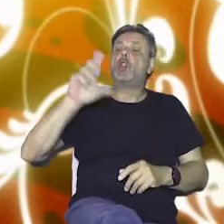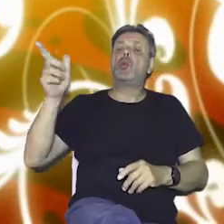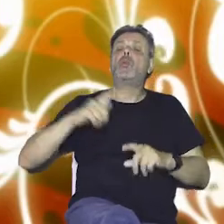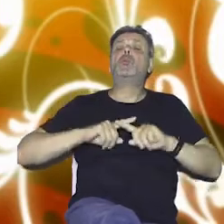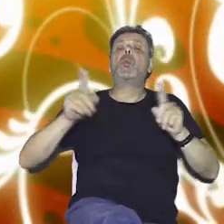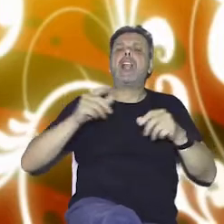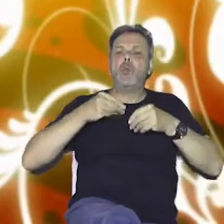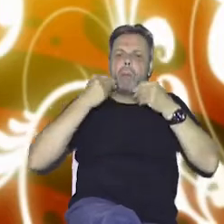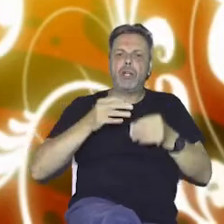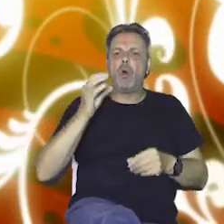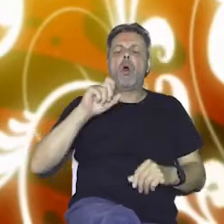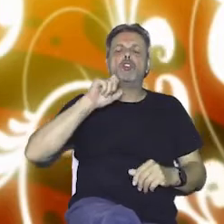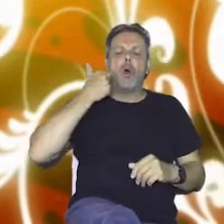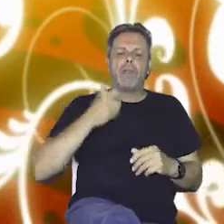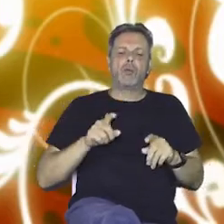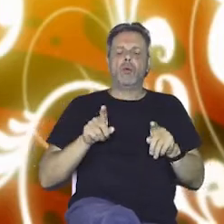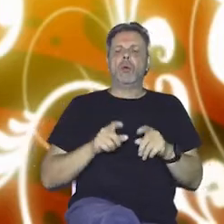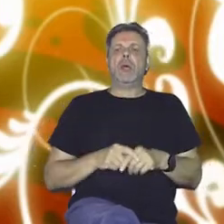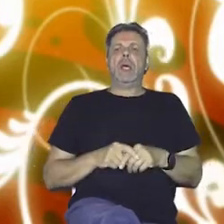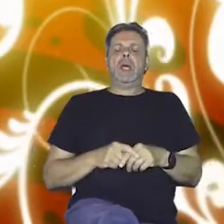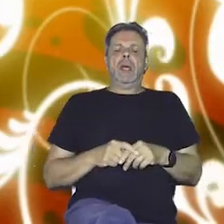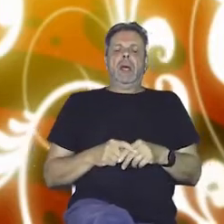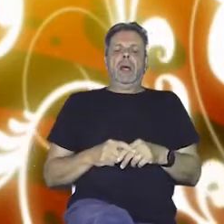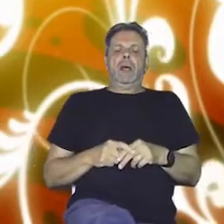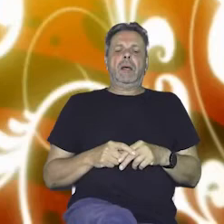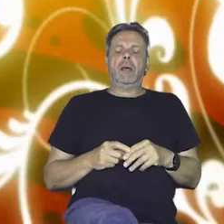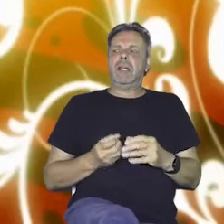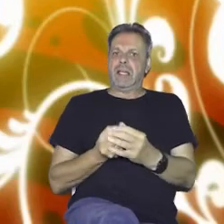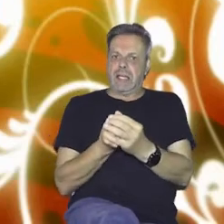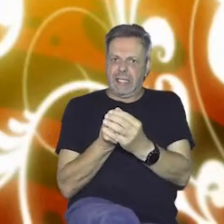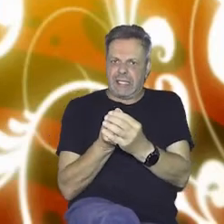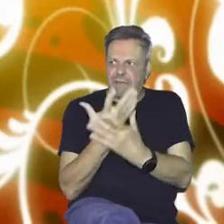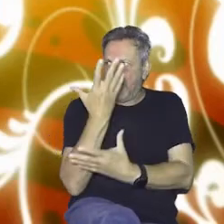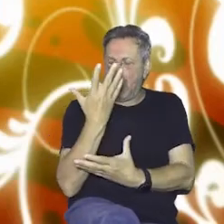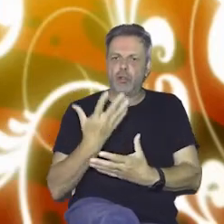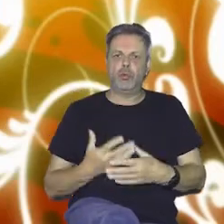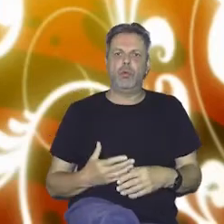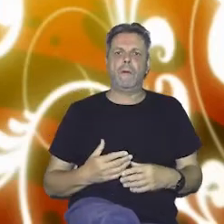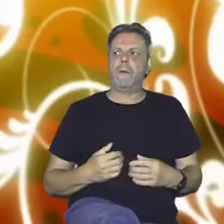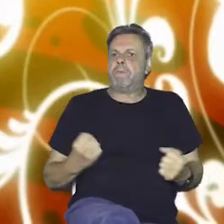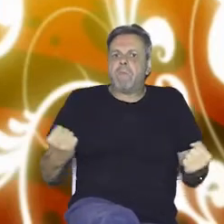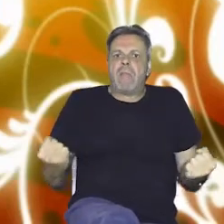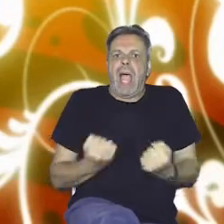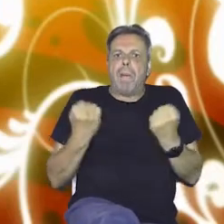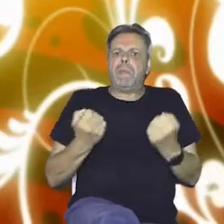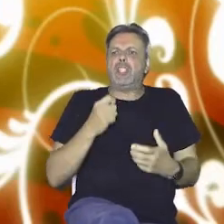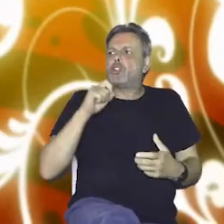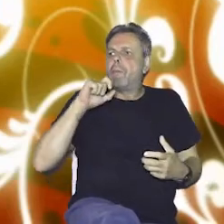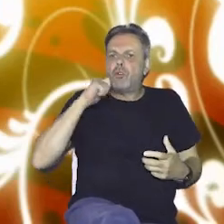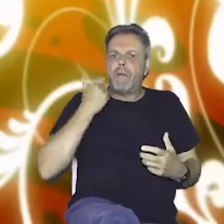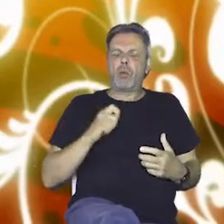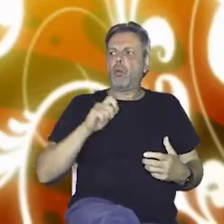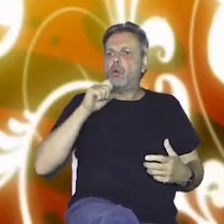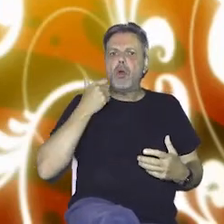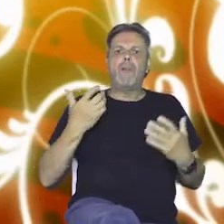o čovjeku kao čovjeku, stvaraocu, ambicioznom čovjeku, čovjeku